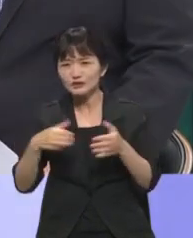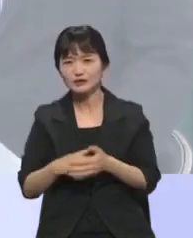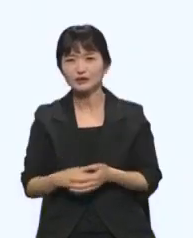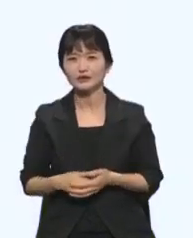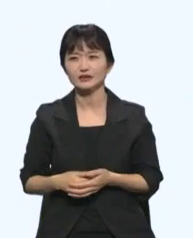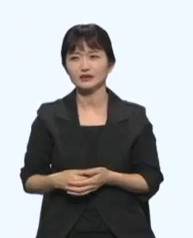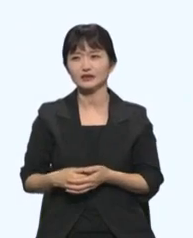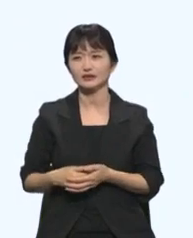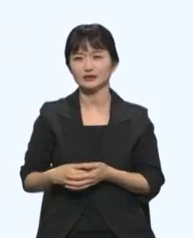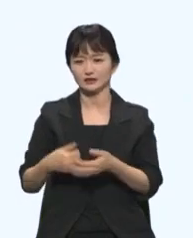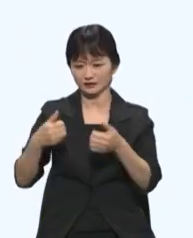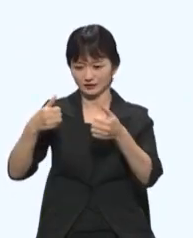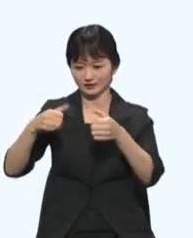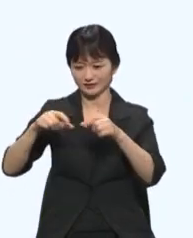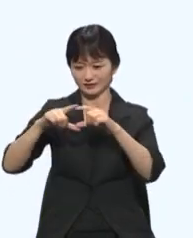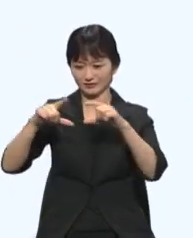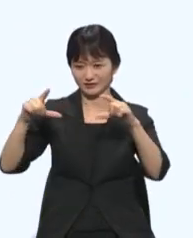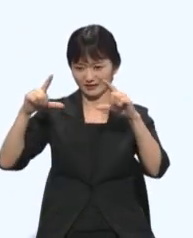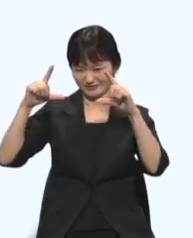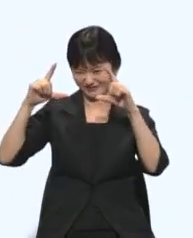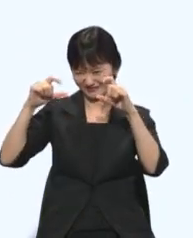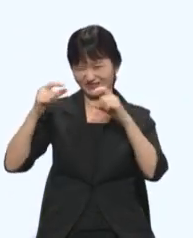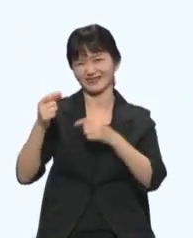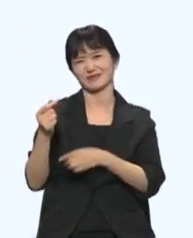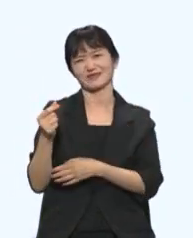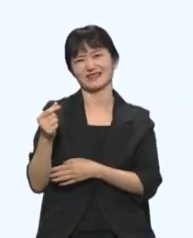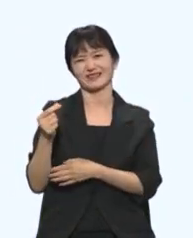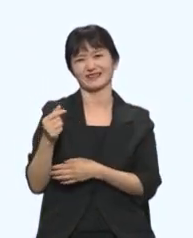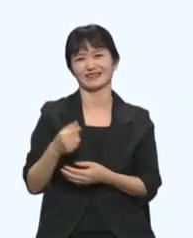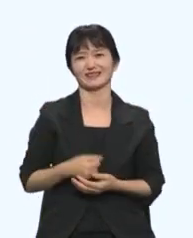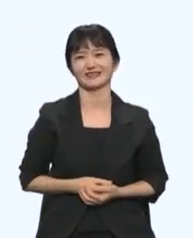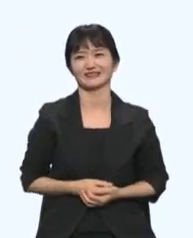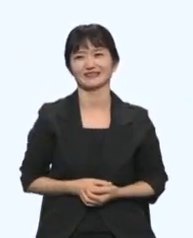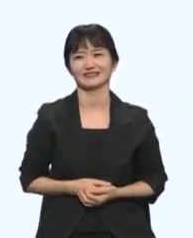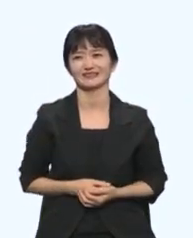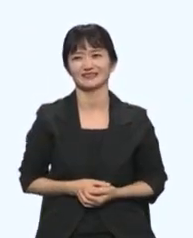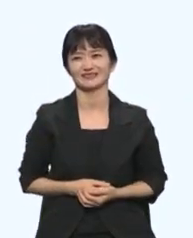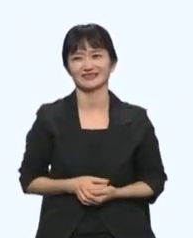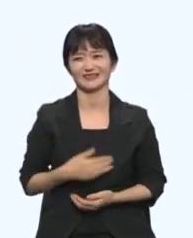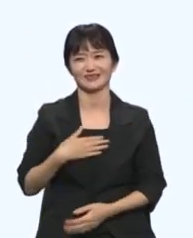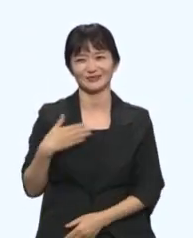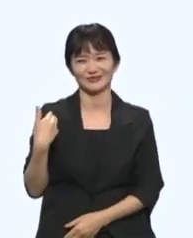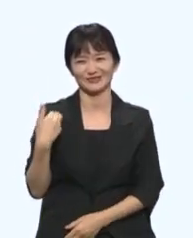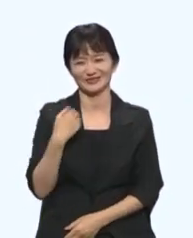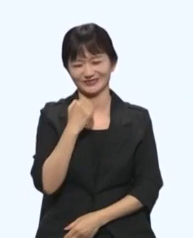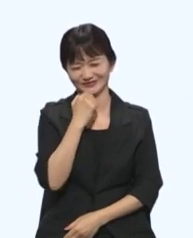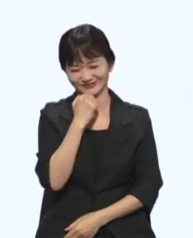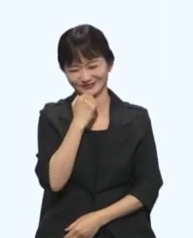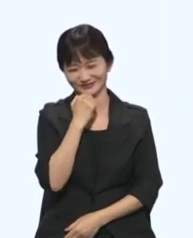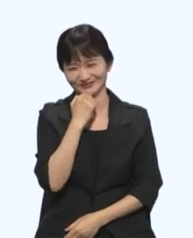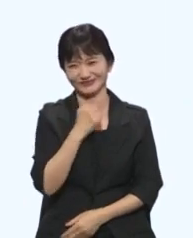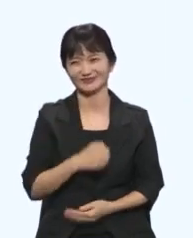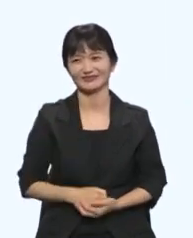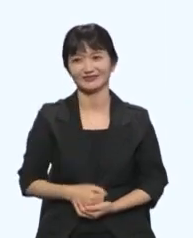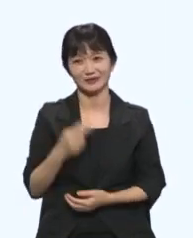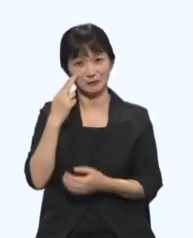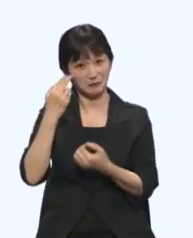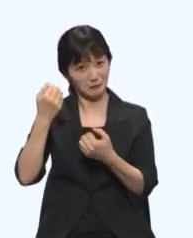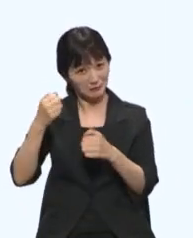증명사진 찍는 패턴하고 좀 비슷하거든요 그러다 보니까 저게 나오게 되는데 저도 모르게 웃음이 나왔습니다 거의